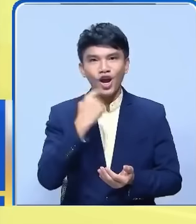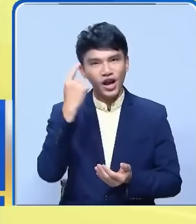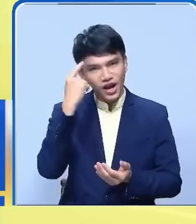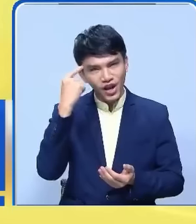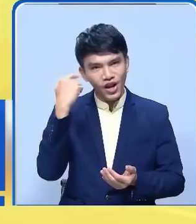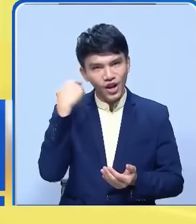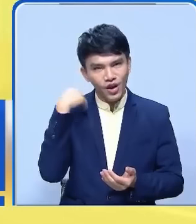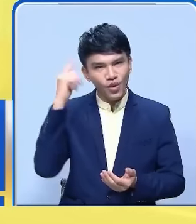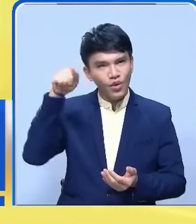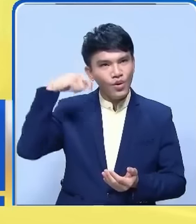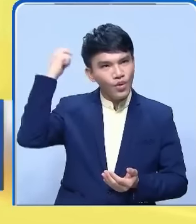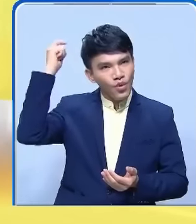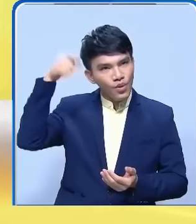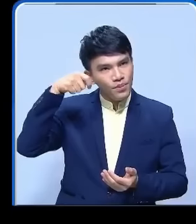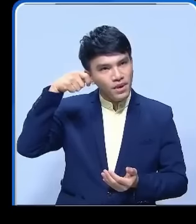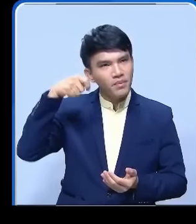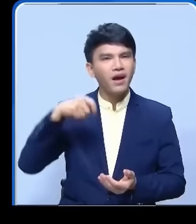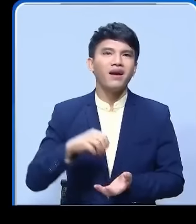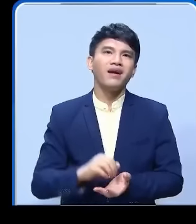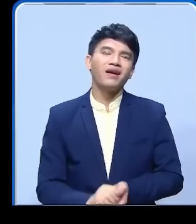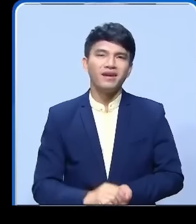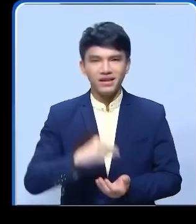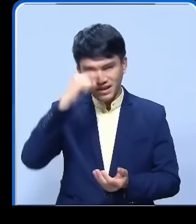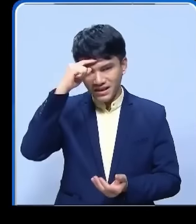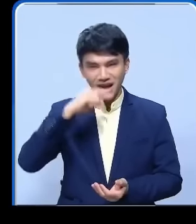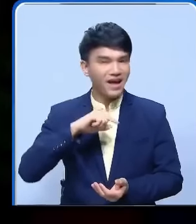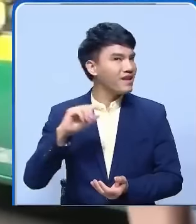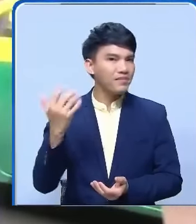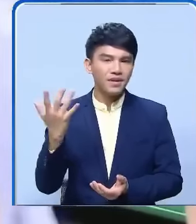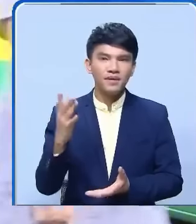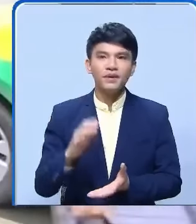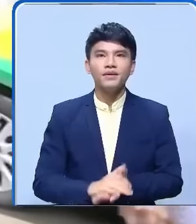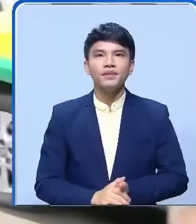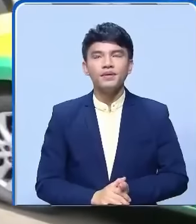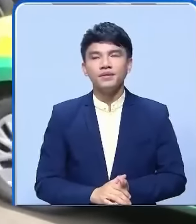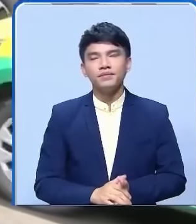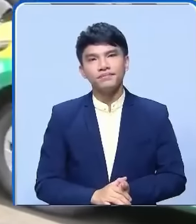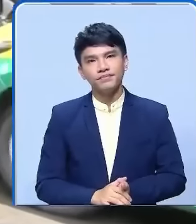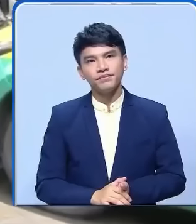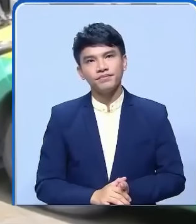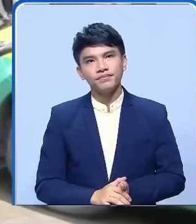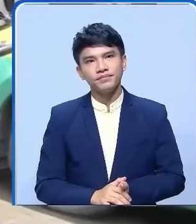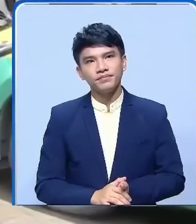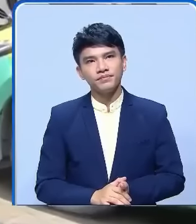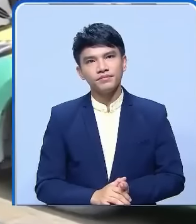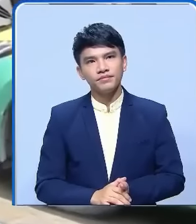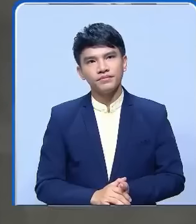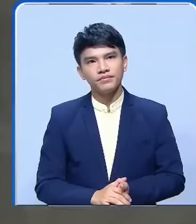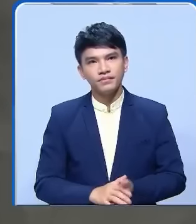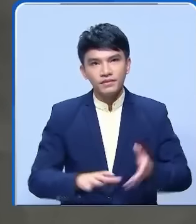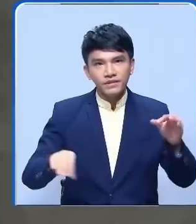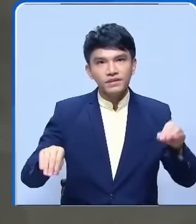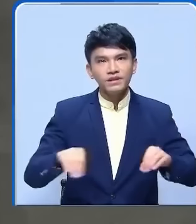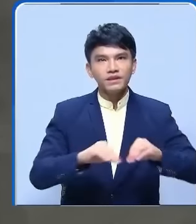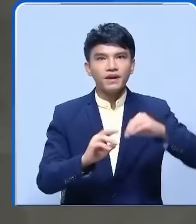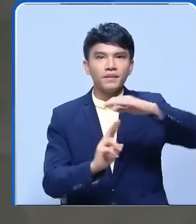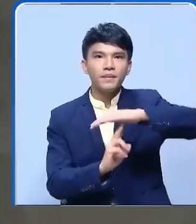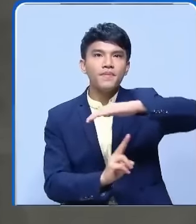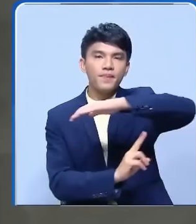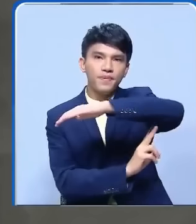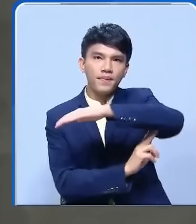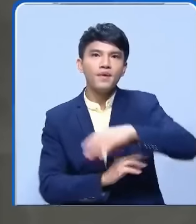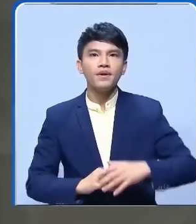เมียนมานะคะไม่มีภาษาไทยเลยแม้แต่ตัวเดียวเนี่ยป้ายนี้อยู่แถวแถวบริเวณสะพานหน้าห้างสรรพสินค้า